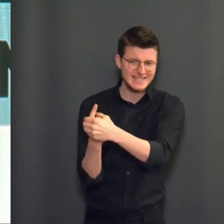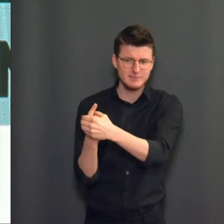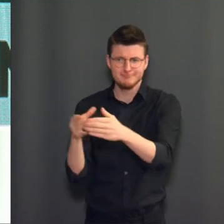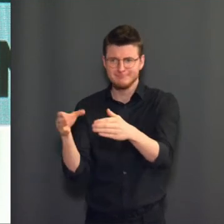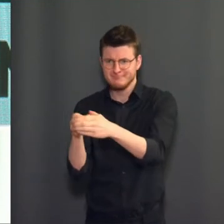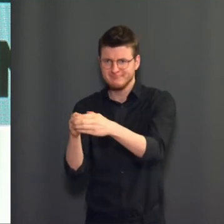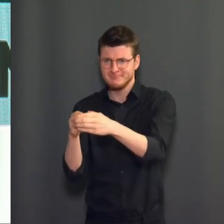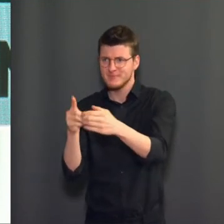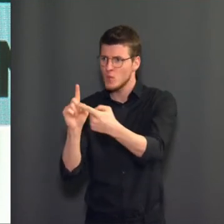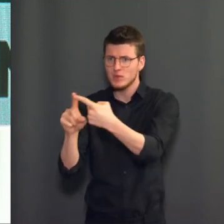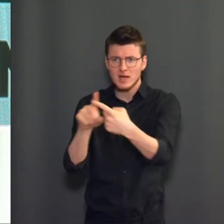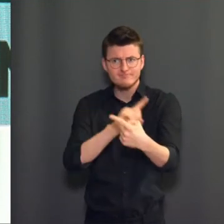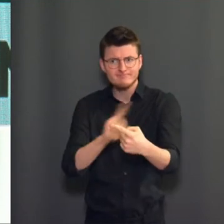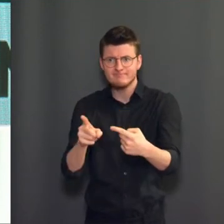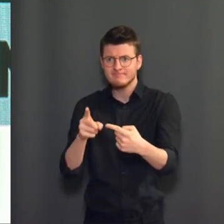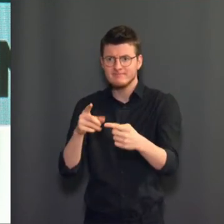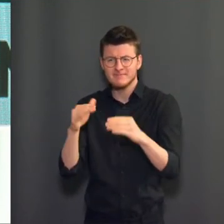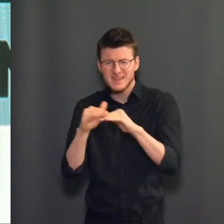10 dagen.